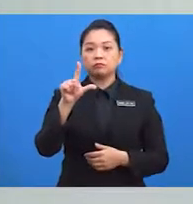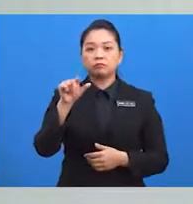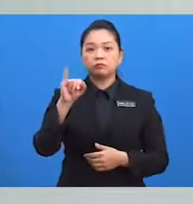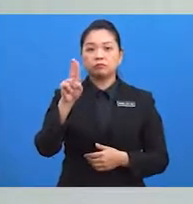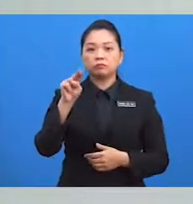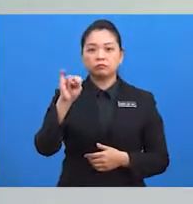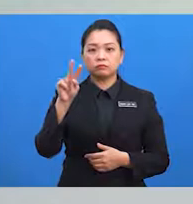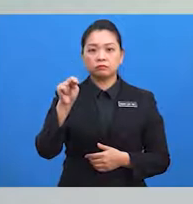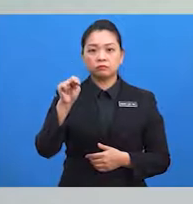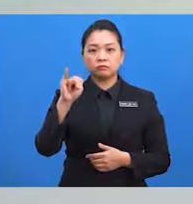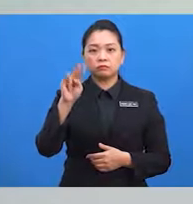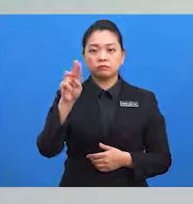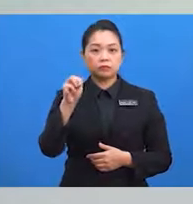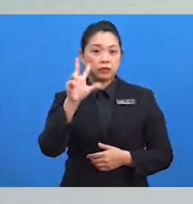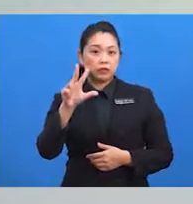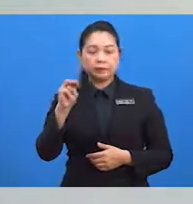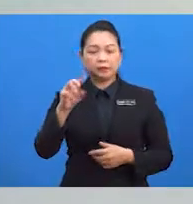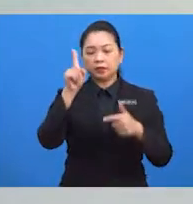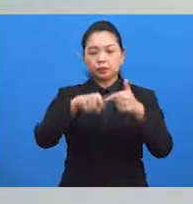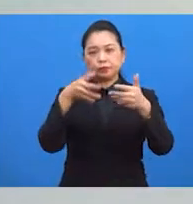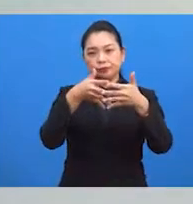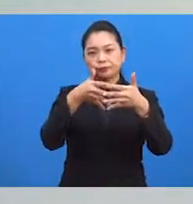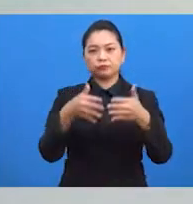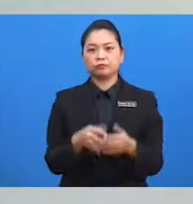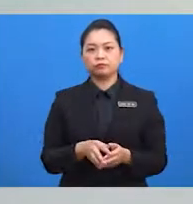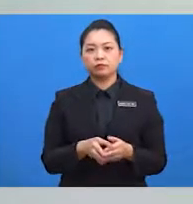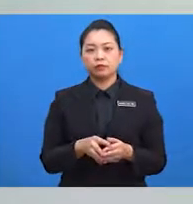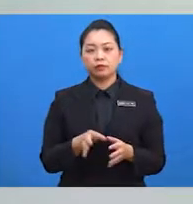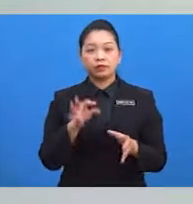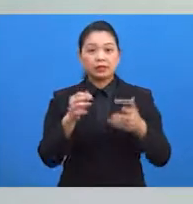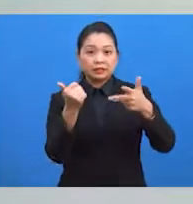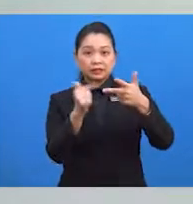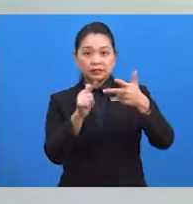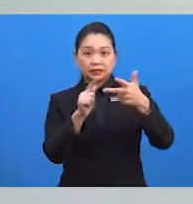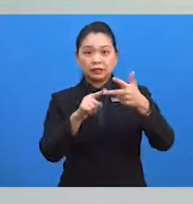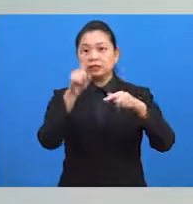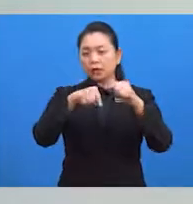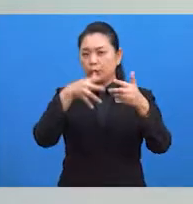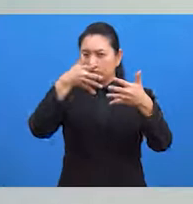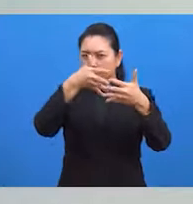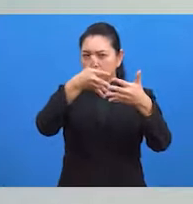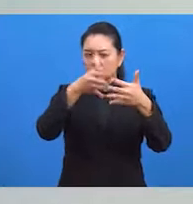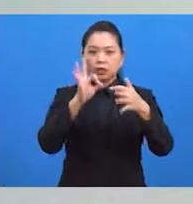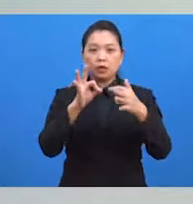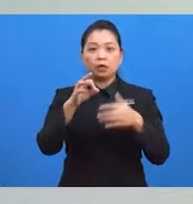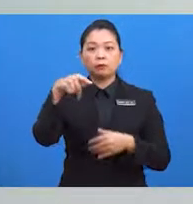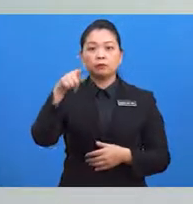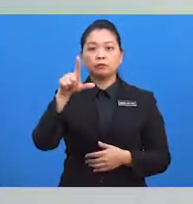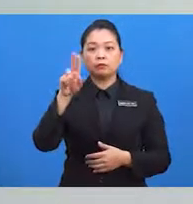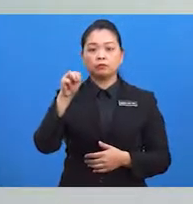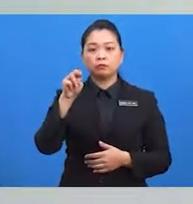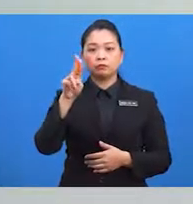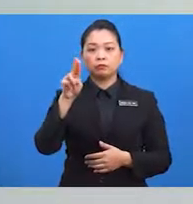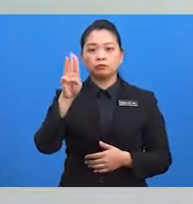ML agama tidak boleh menebus my blog Kampleng ya berukuran 10